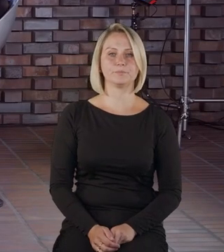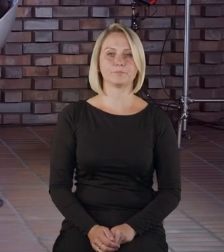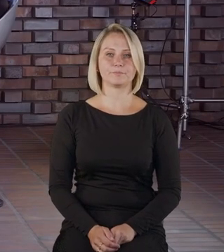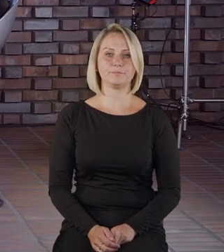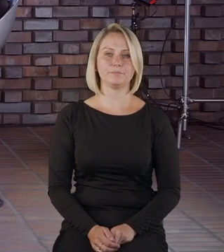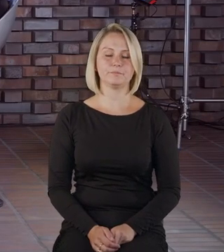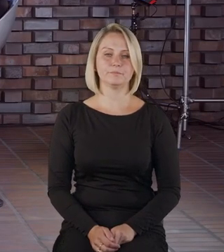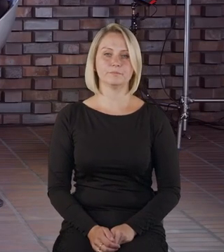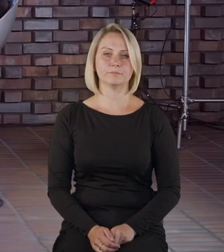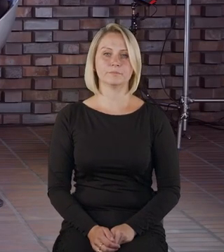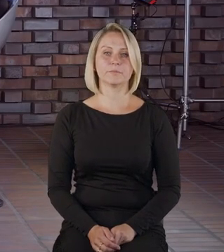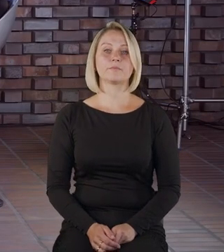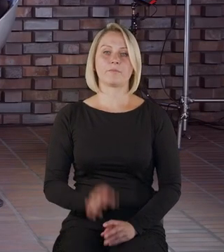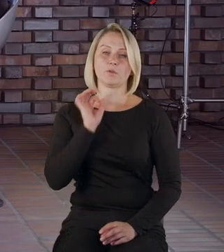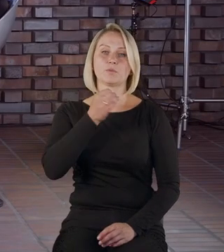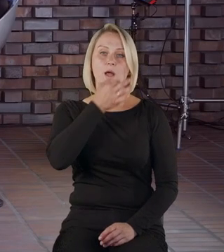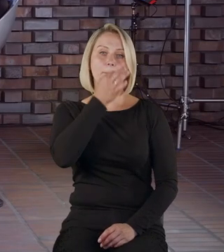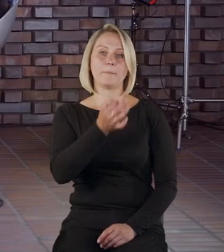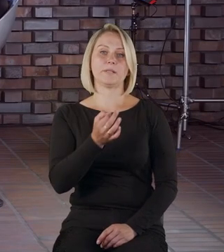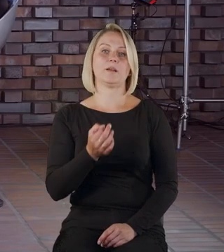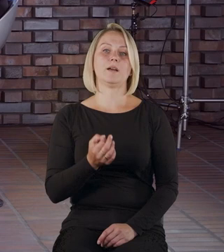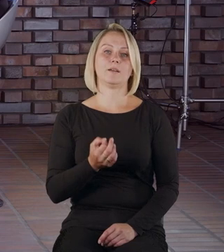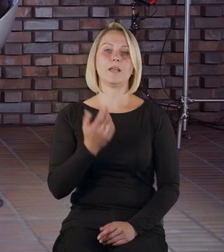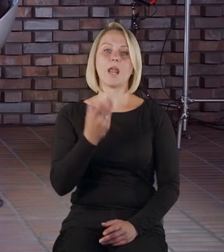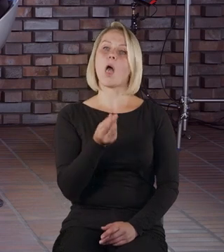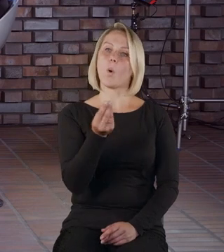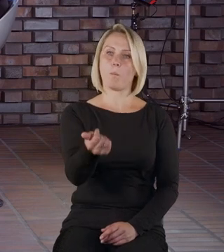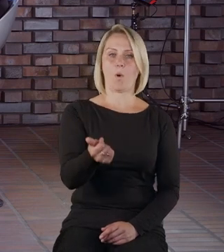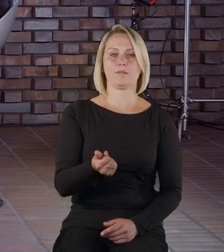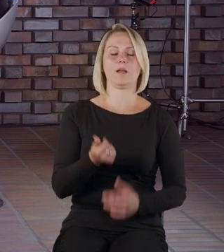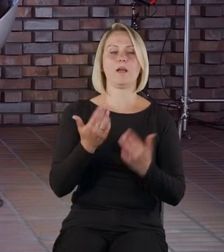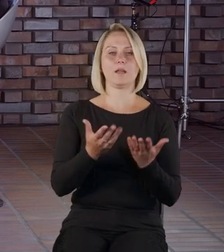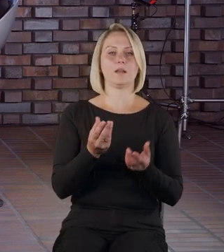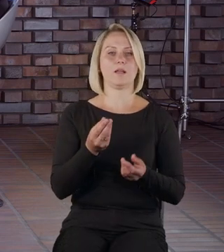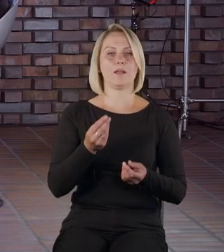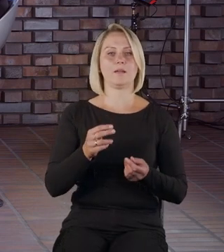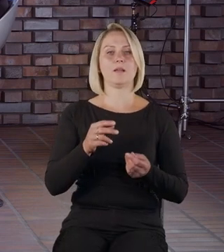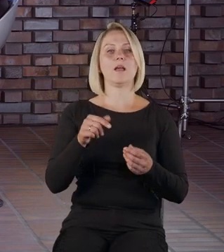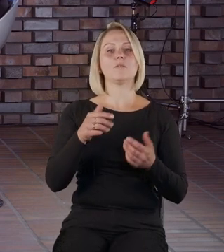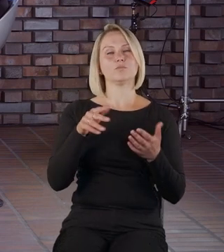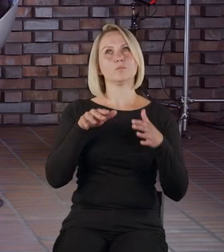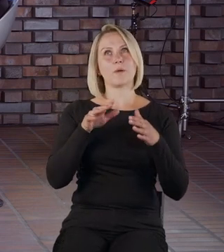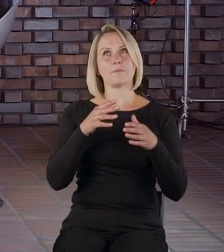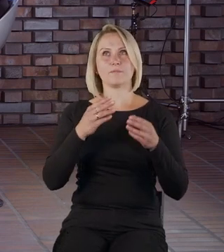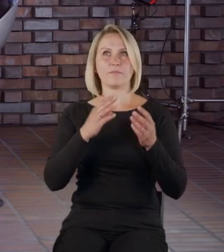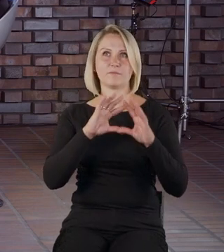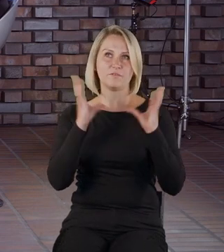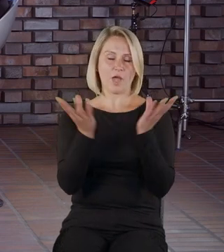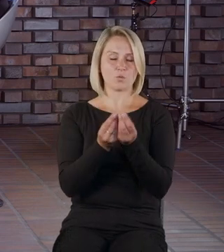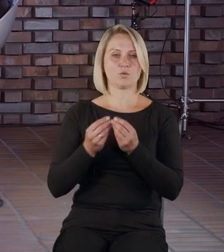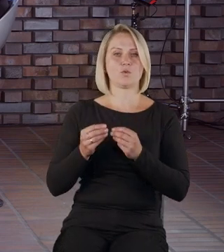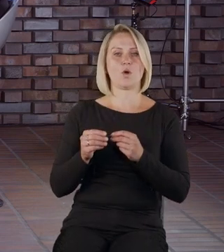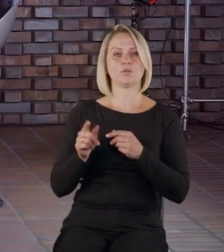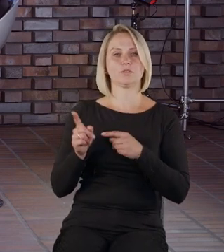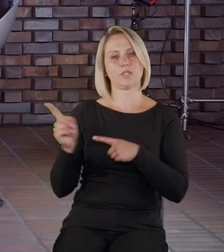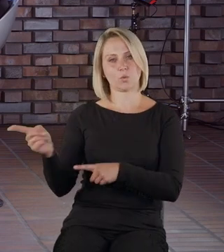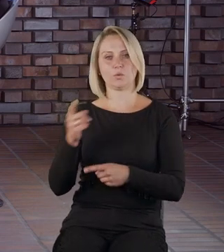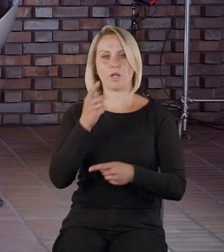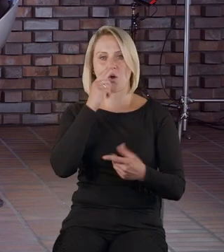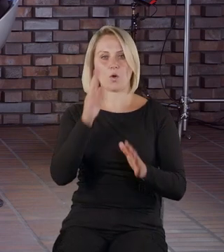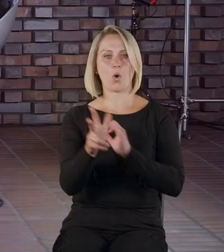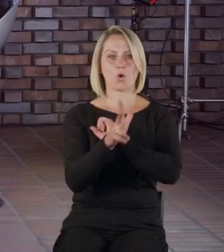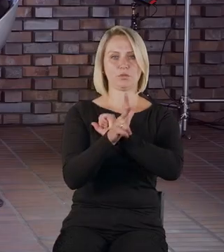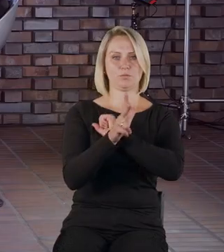właściwie tak. A ile wobec tego wynosi opłata rekrutacyjna? Ta opłata na większość kierunków jest jednakowa,